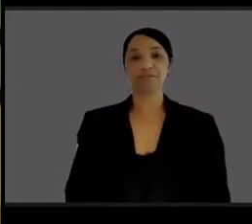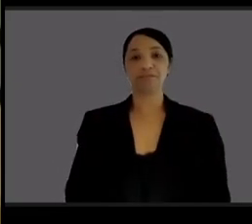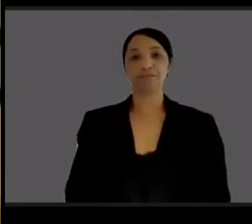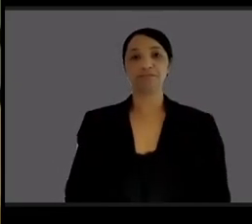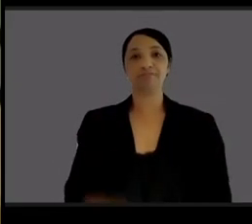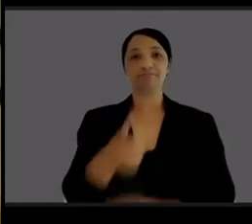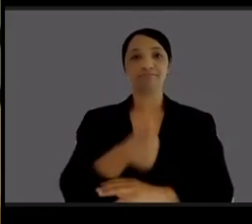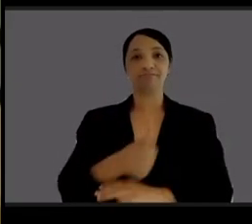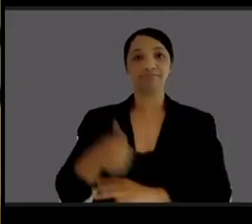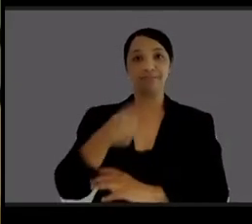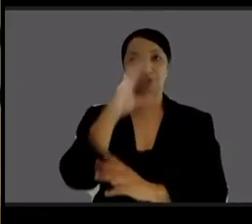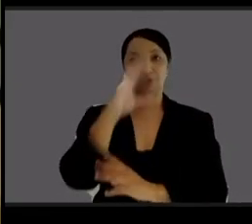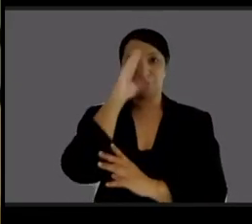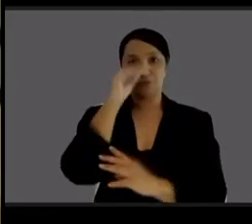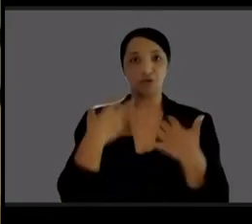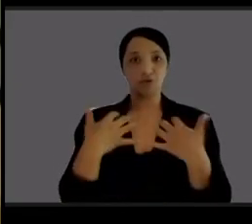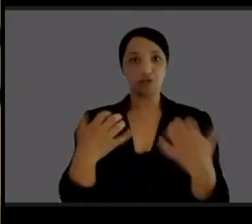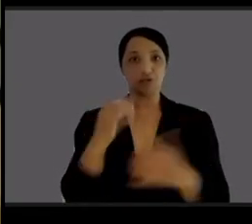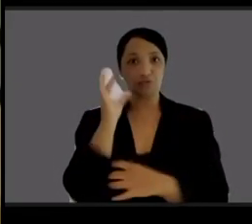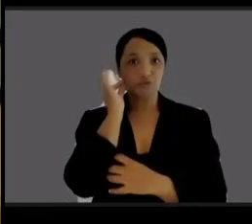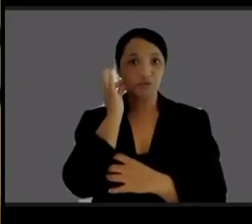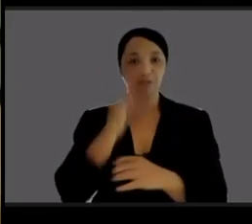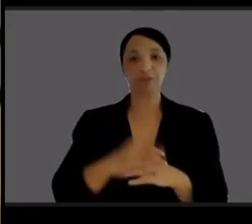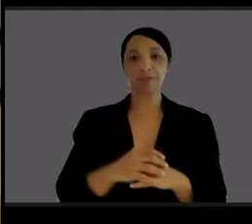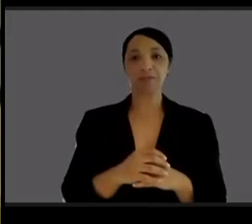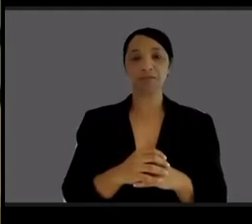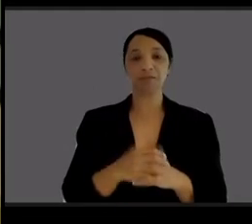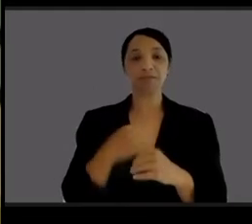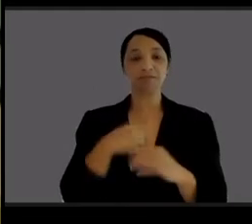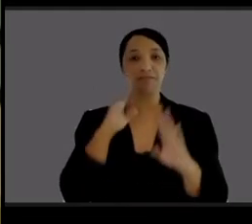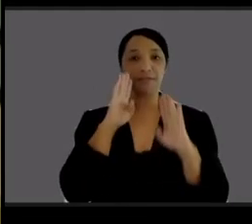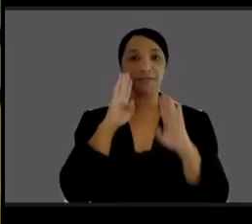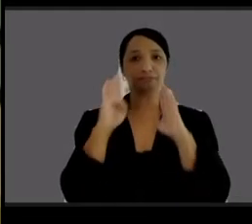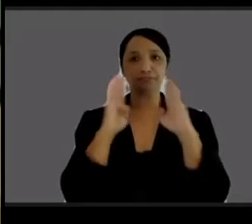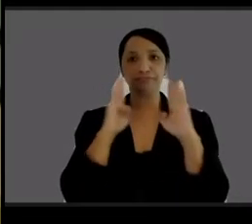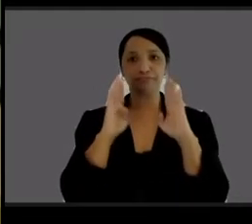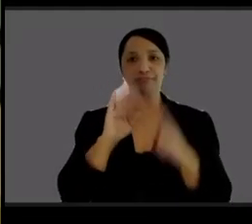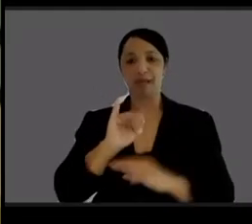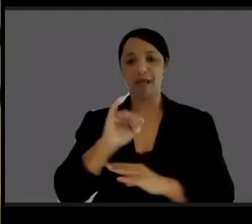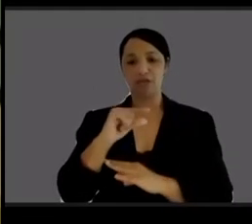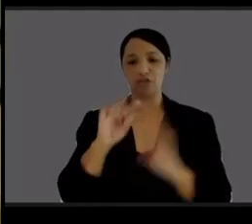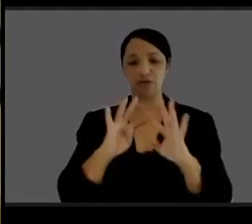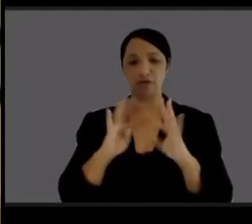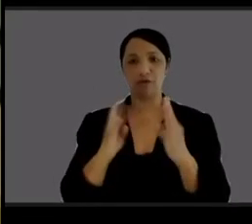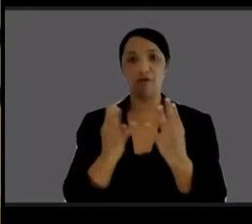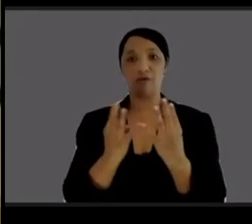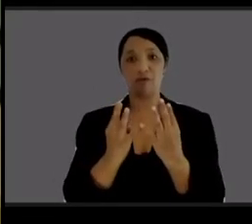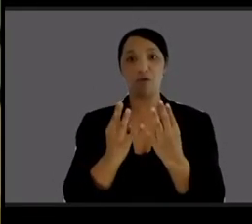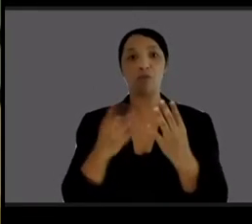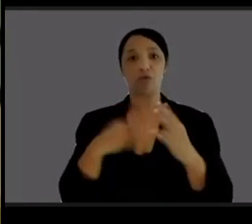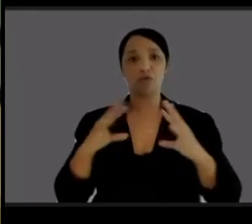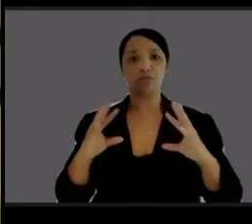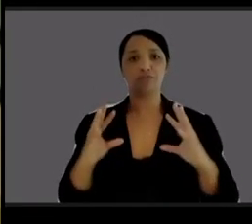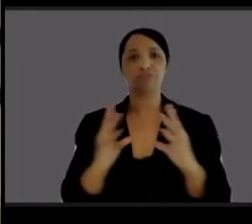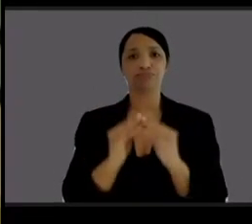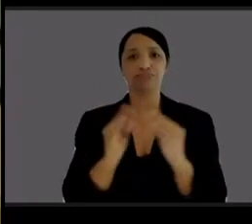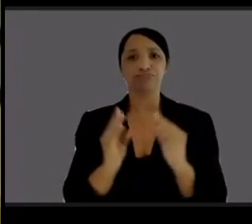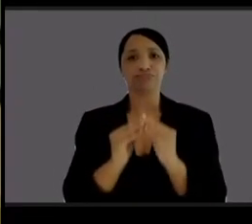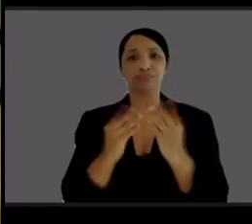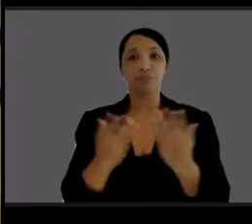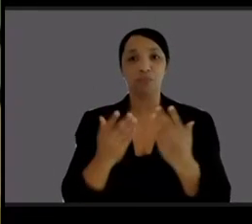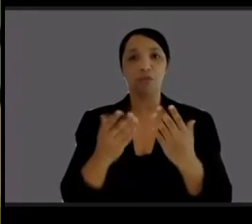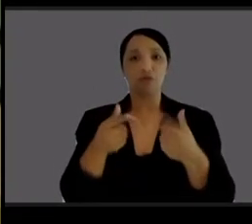Excellences, Mesdames et Messieurs, c'est un grand plaisir pour moi de saluer le Forum sur la gouvernance de l'Internet qui se retrouve à